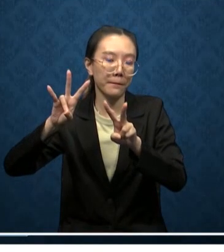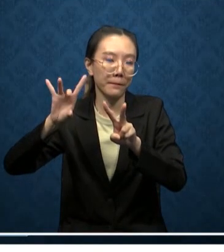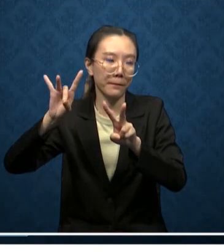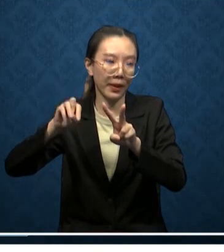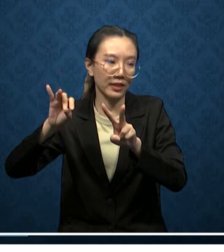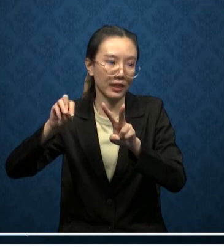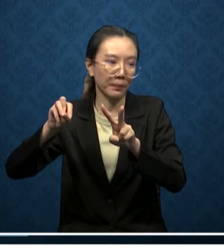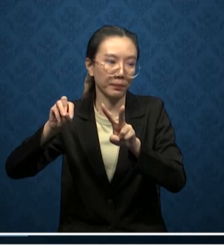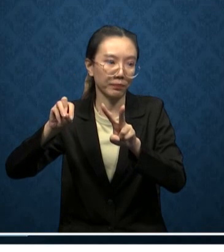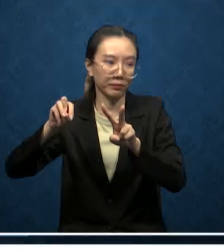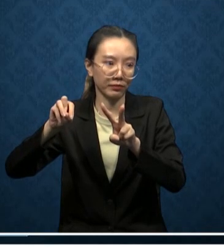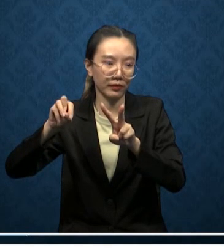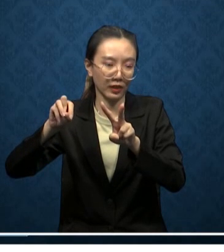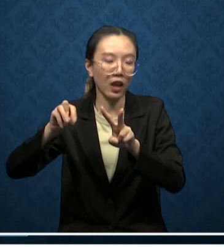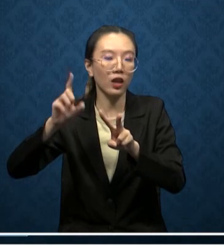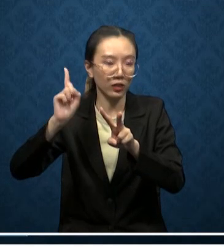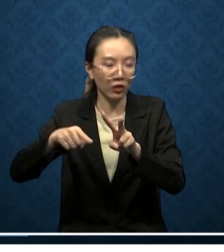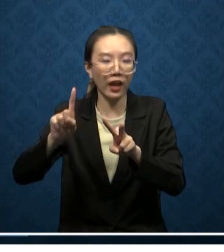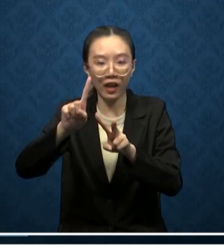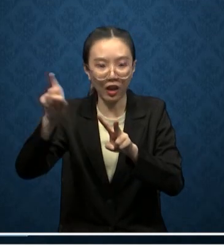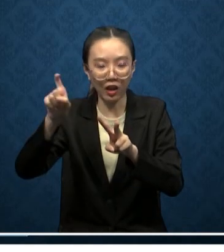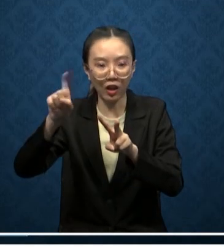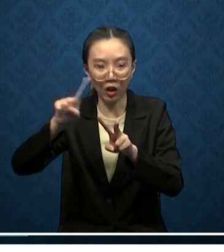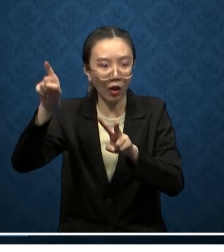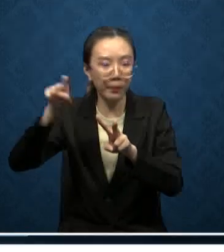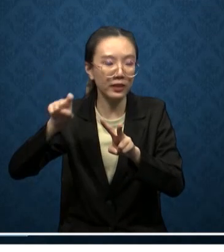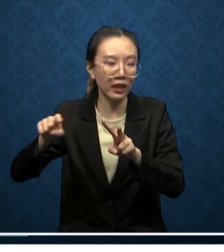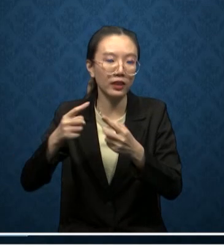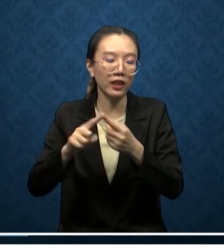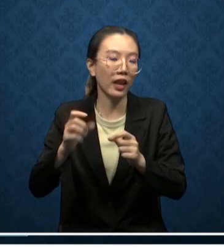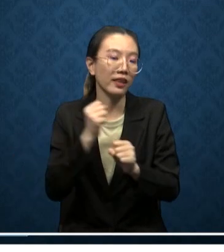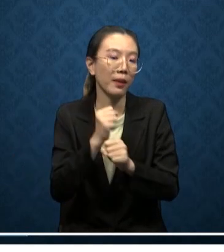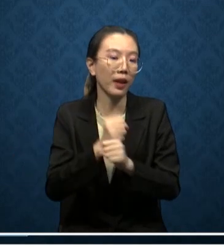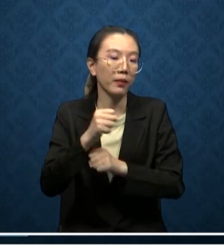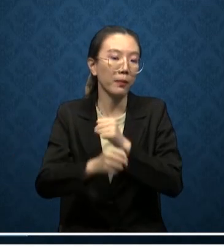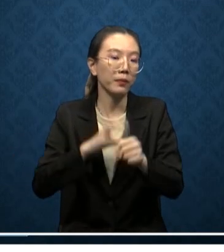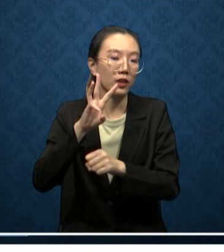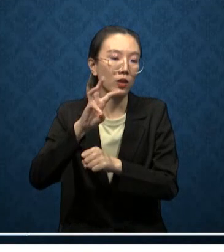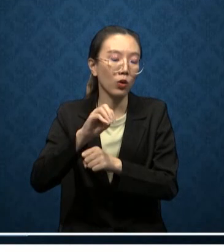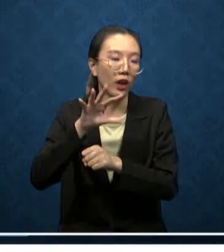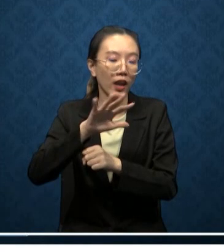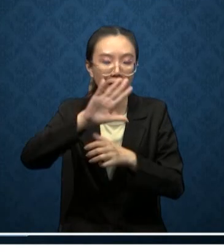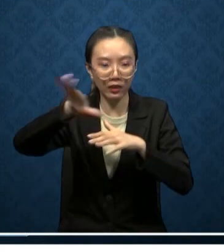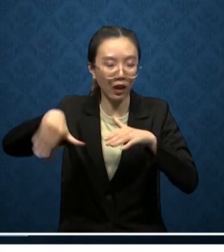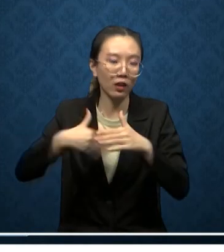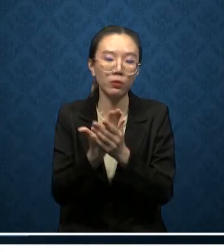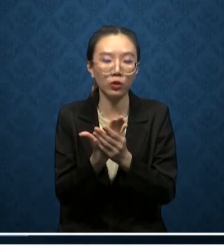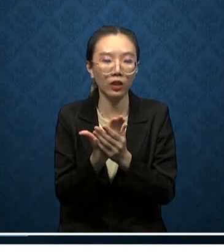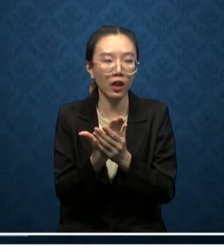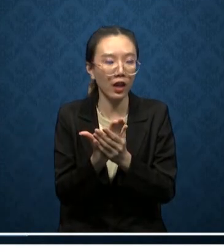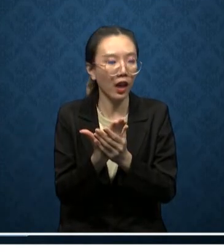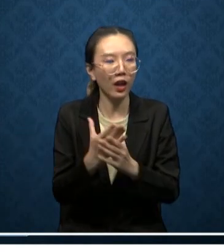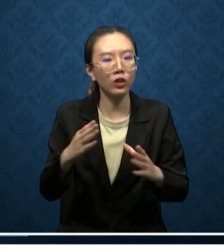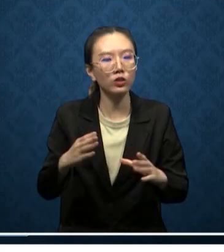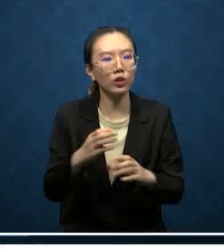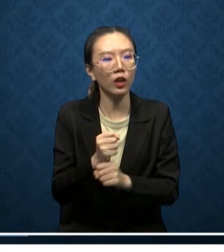เป็นเป็นตัวเป้าหมายต้องให้ได้ร้อยละร้อยแต่ที่ทำมาทั้งหมดนะครับในปี 65มันก็ได้แค่สะสมได้แค่